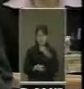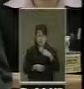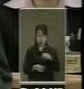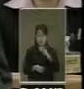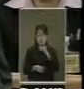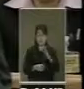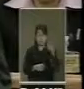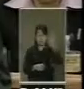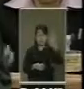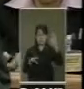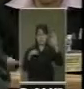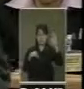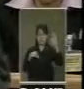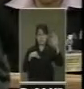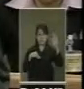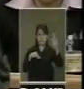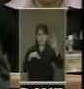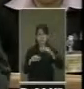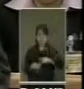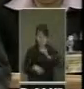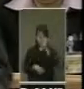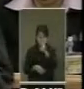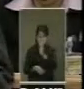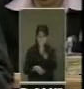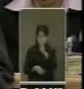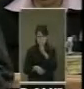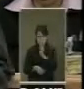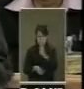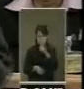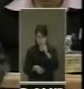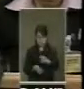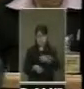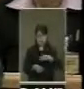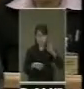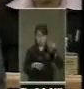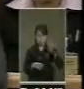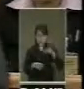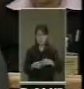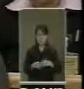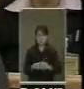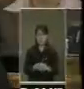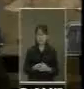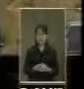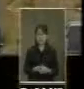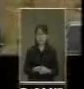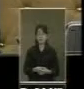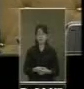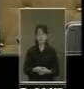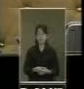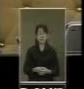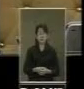ผมก็จะรับว่าผมพูดเพราะผมเป็นคนที่เคารพความเป็นจริงครับขอให้ถอนครับ